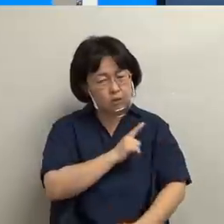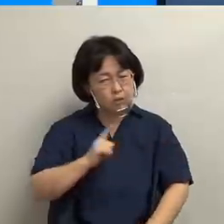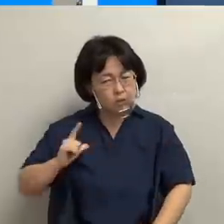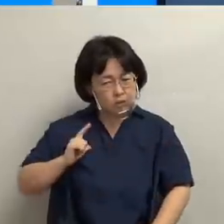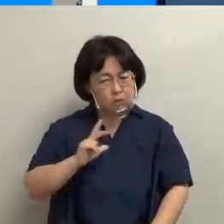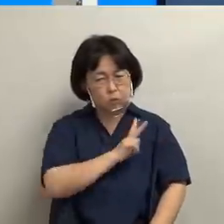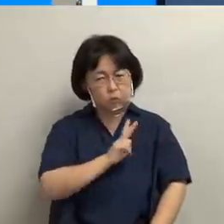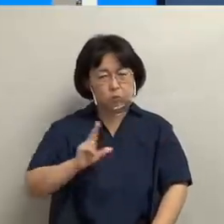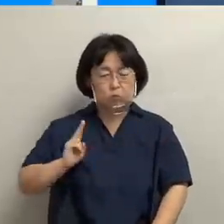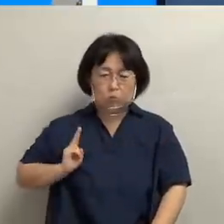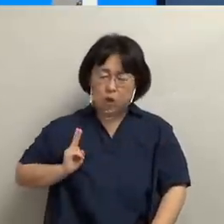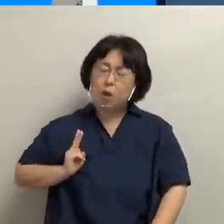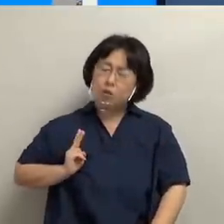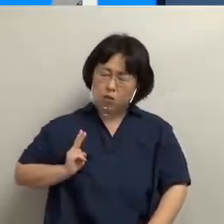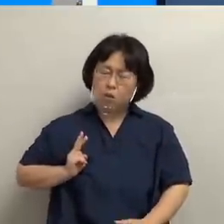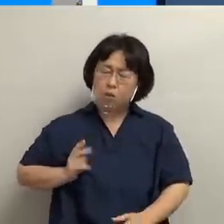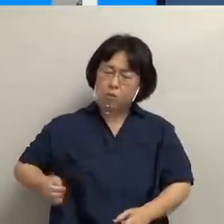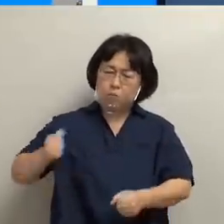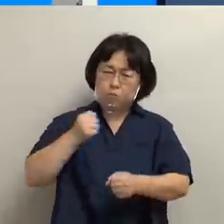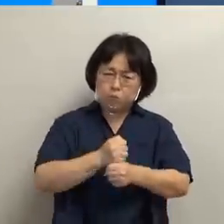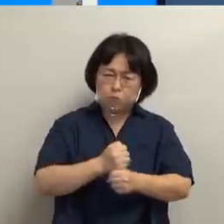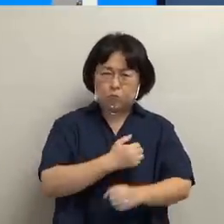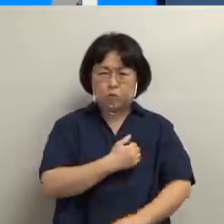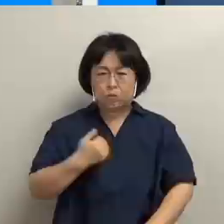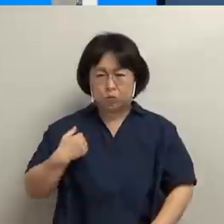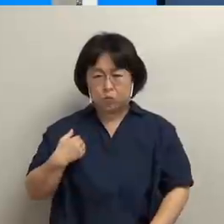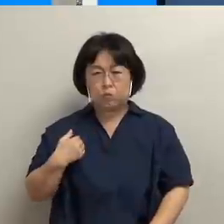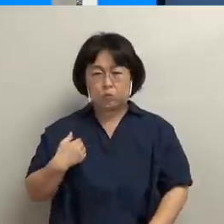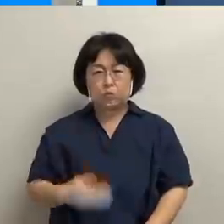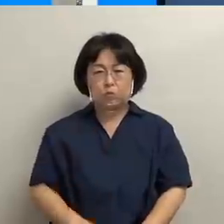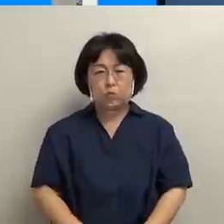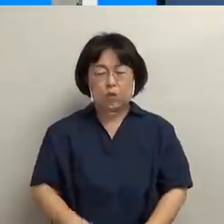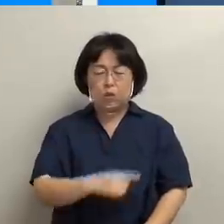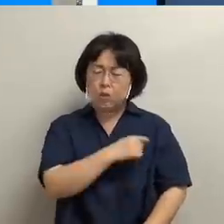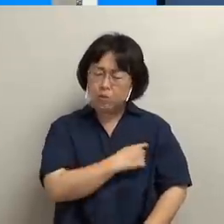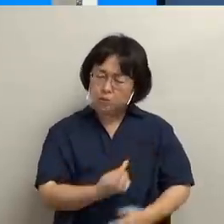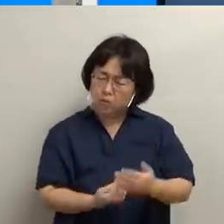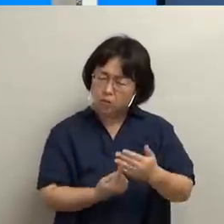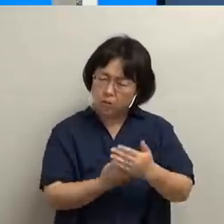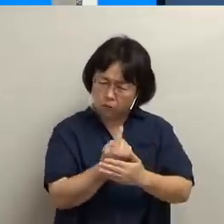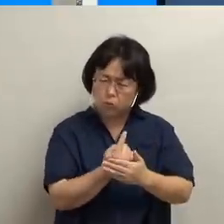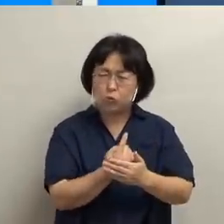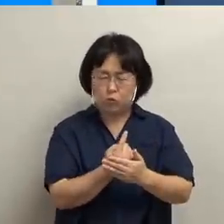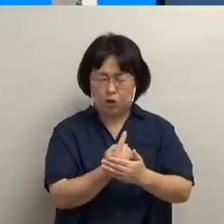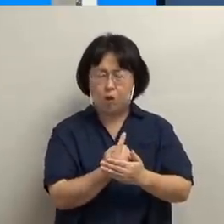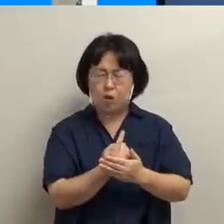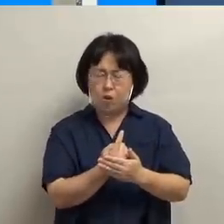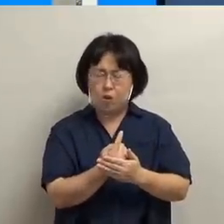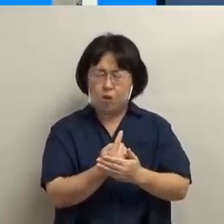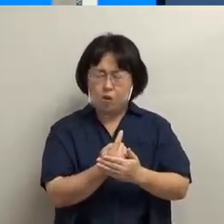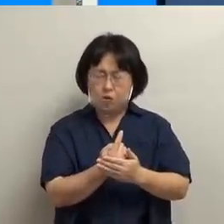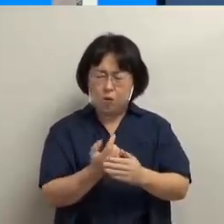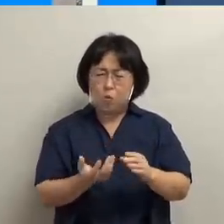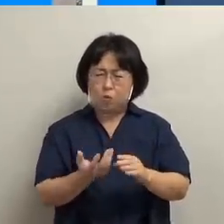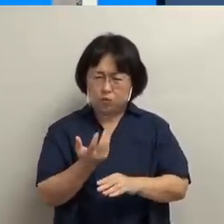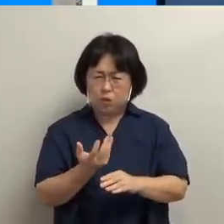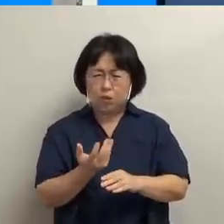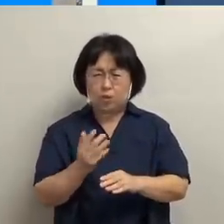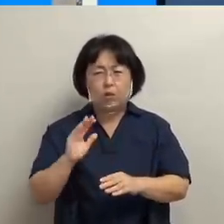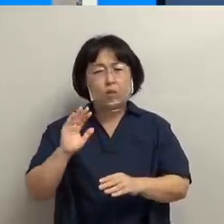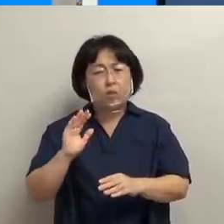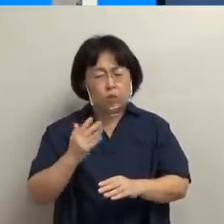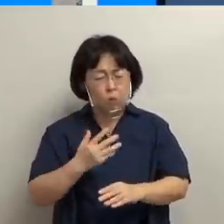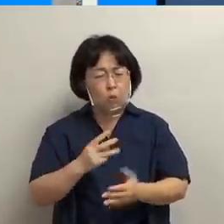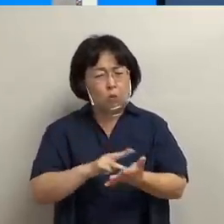伝えあう日あ腹案ぬふが出るとかそういうことがあったとしても名栗東のほうがずっと大きいと